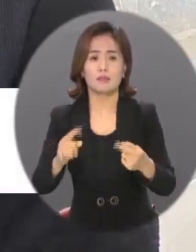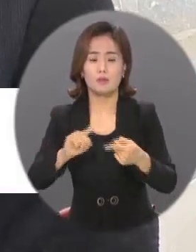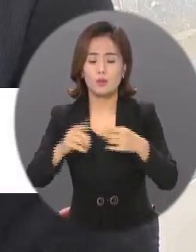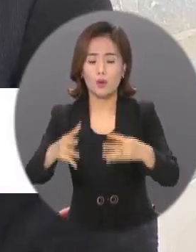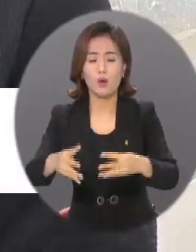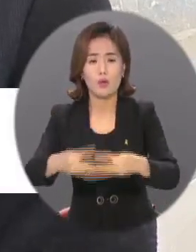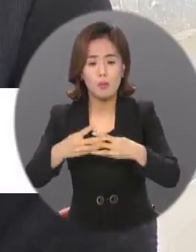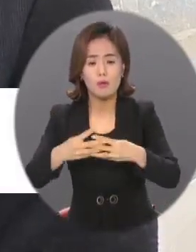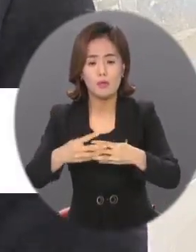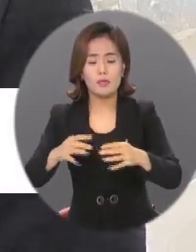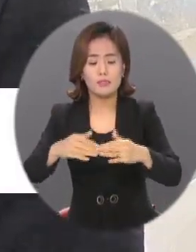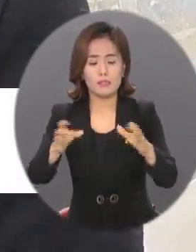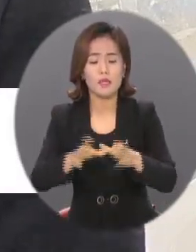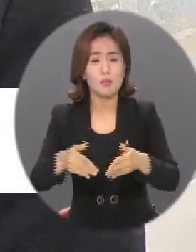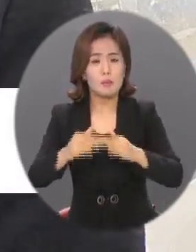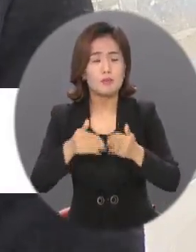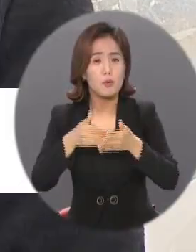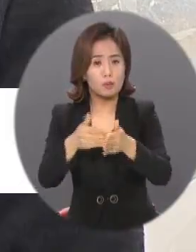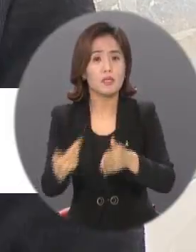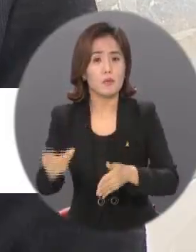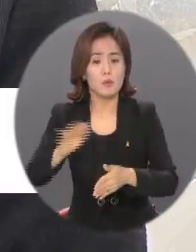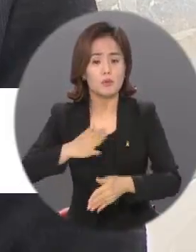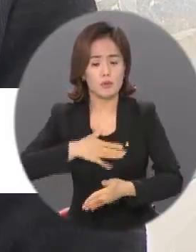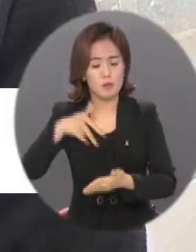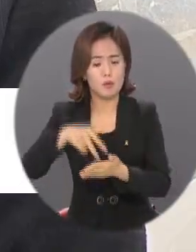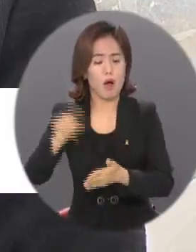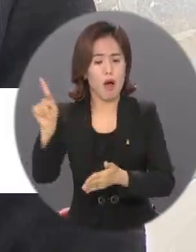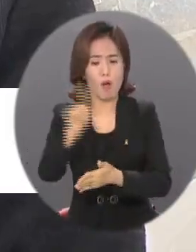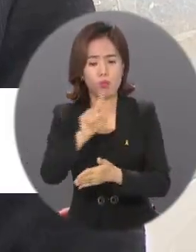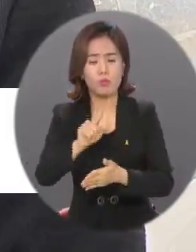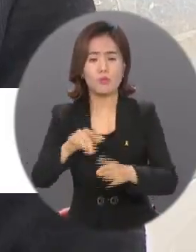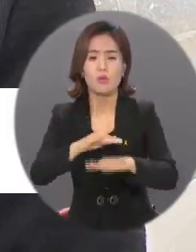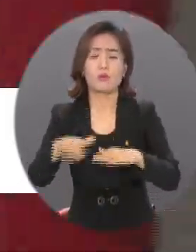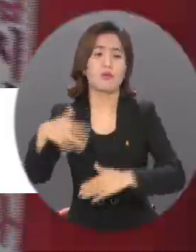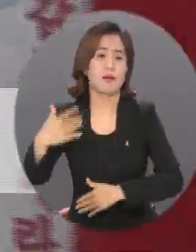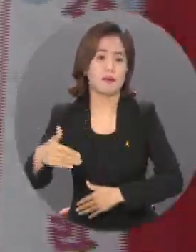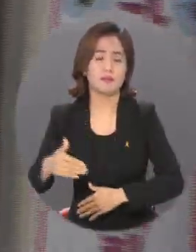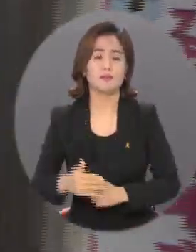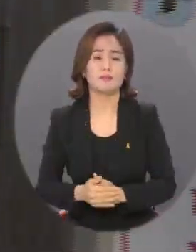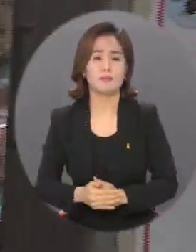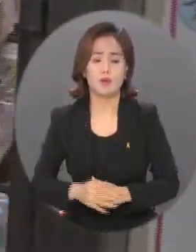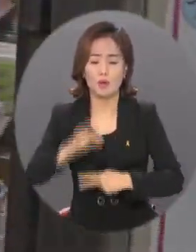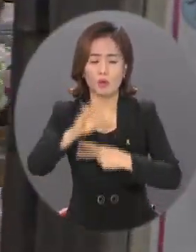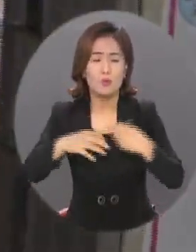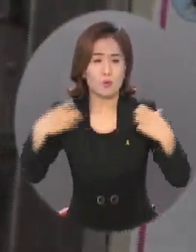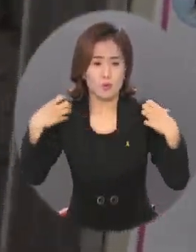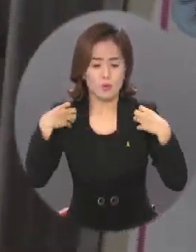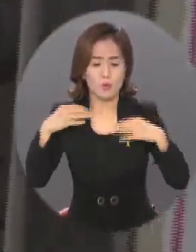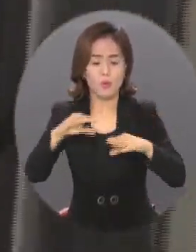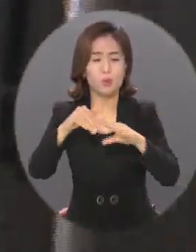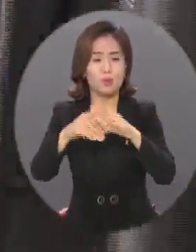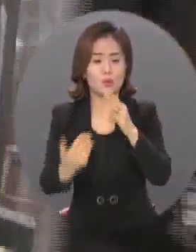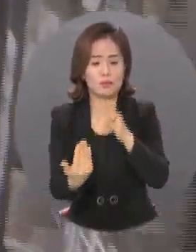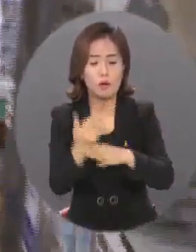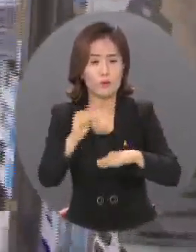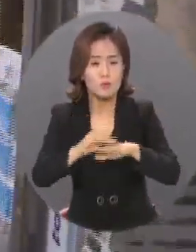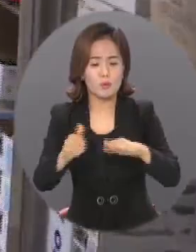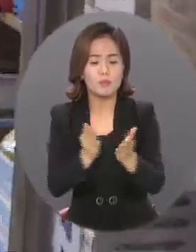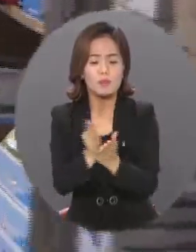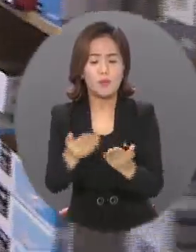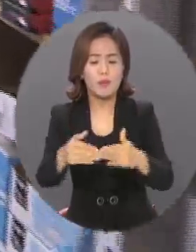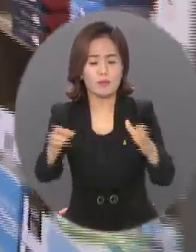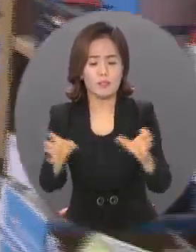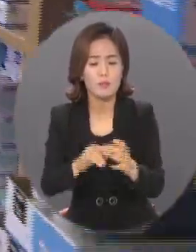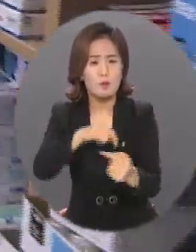협의체를 만들자고 요청을 했었고요. 저희 입장에서는 아무것도 진행되는 게 없다고 생각을 합니다. 서구청이 사고 수습을 지원할 전담팀을